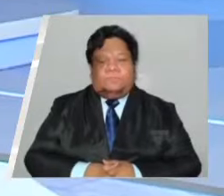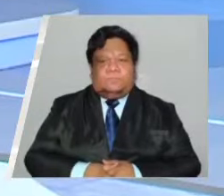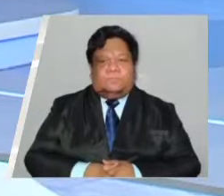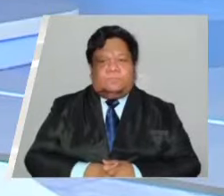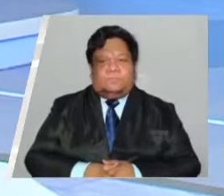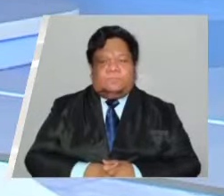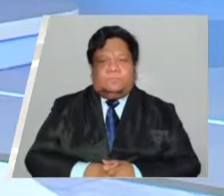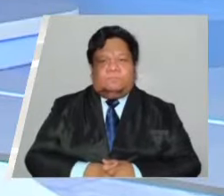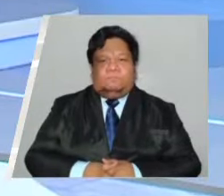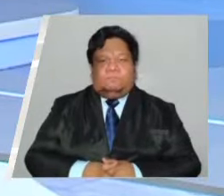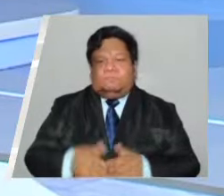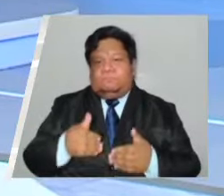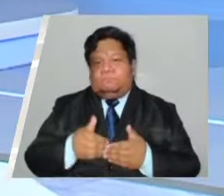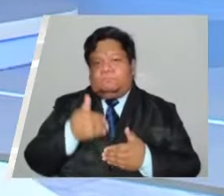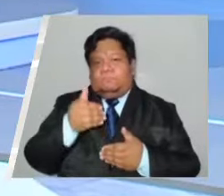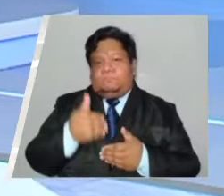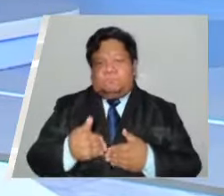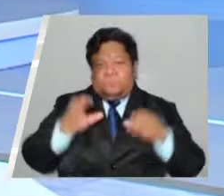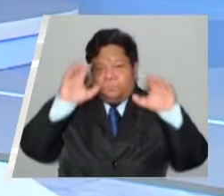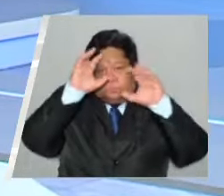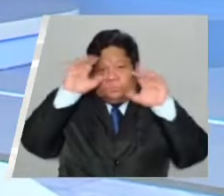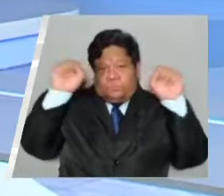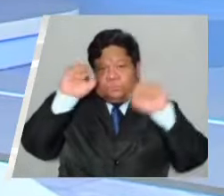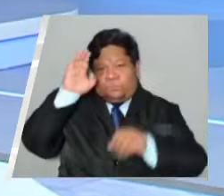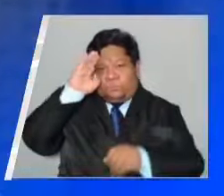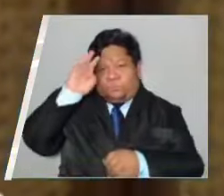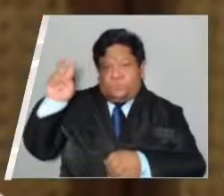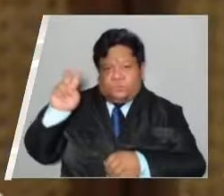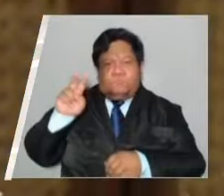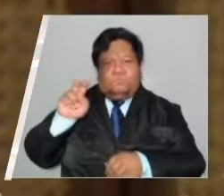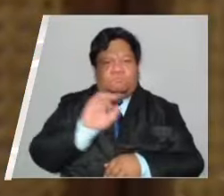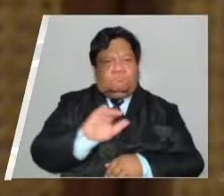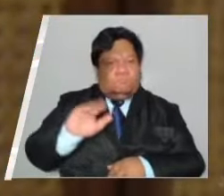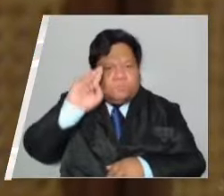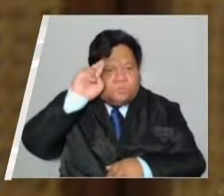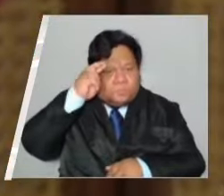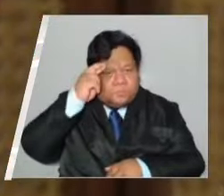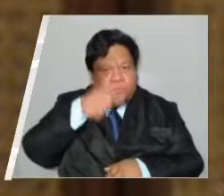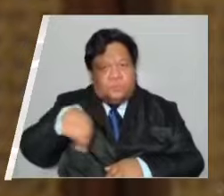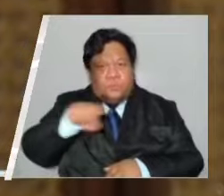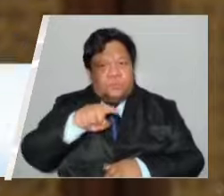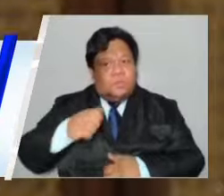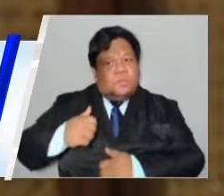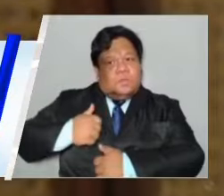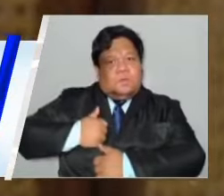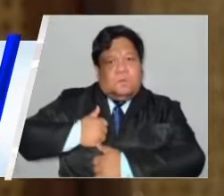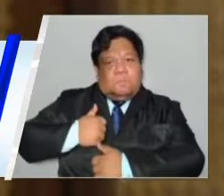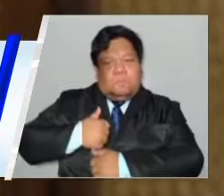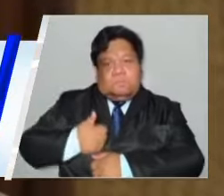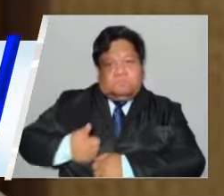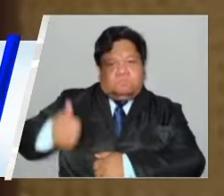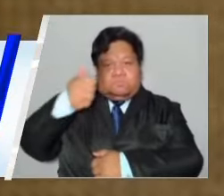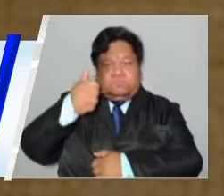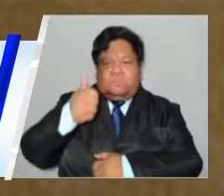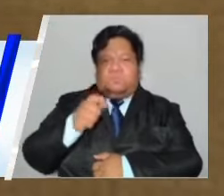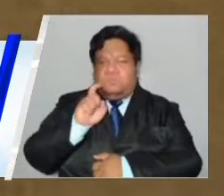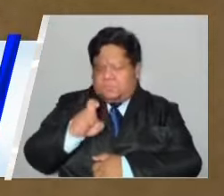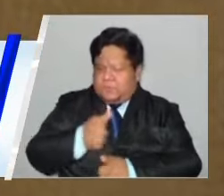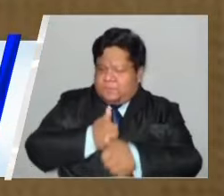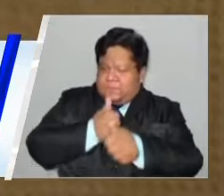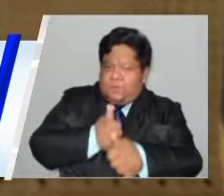Nagpaalala si Pangulong Bongbong Marcos sa mga bagong promote na opisyal ng Armed Forces of the Philippines na manatiling tapat sa katotohanan, sa saligang